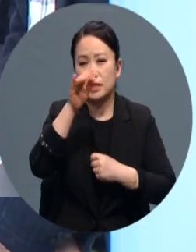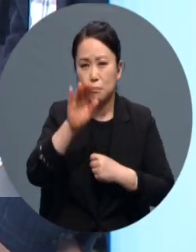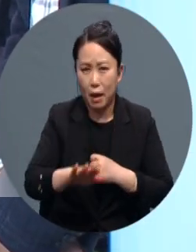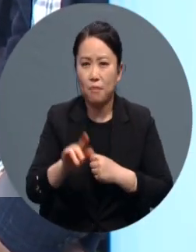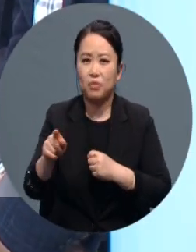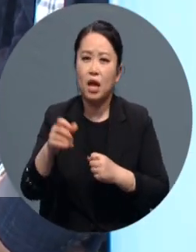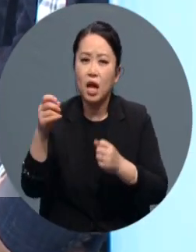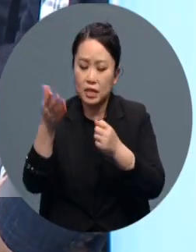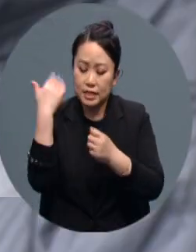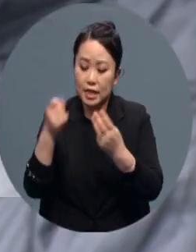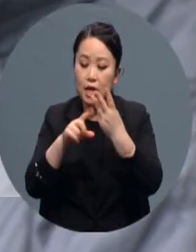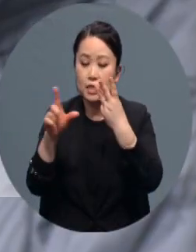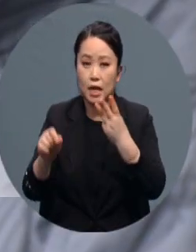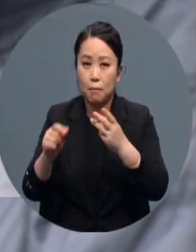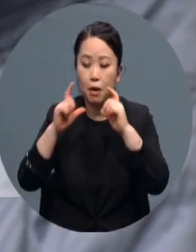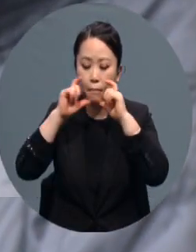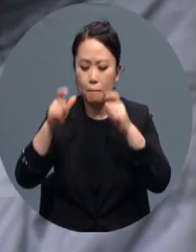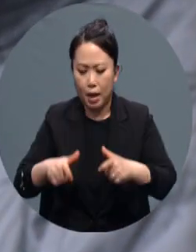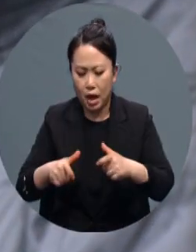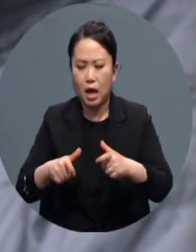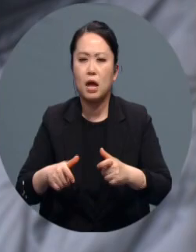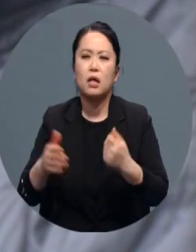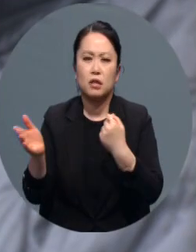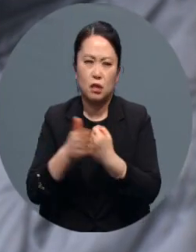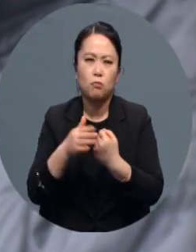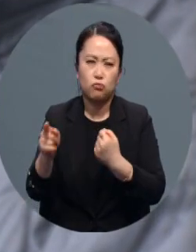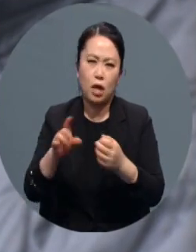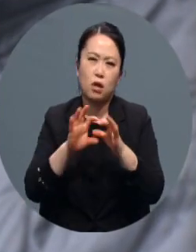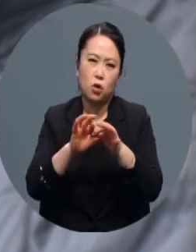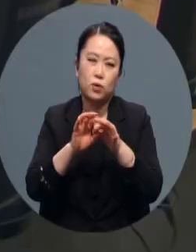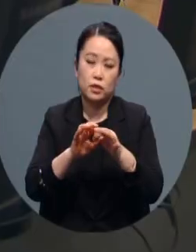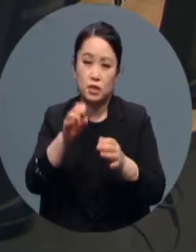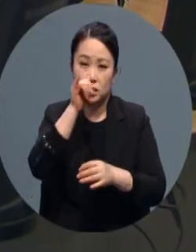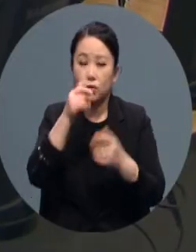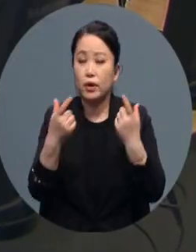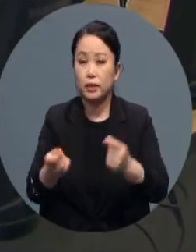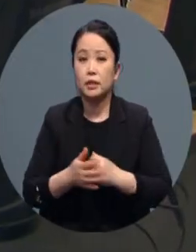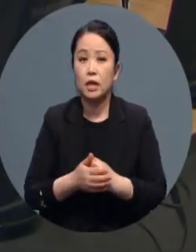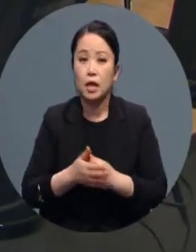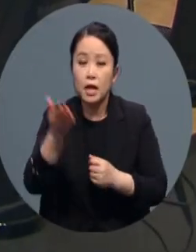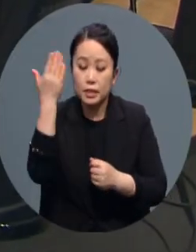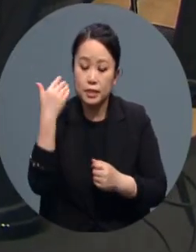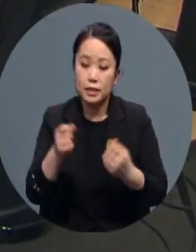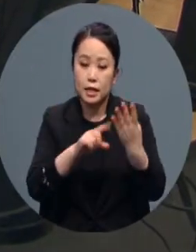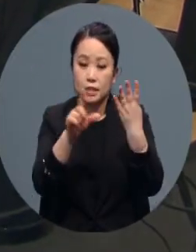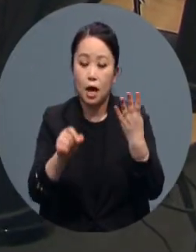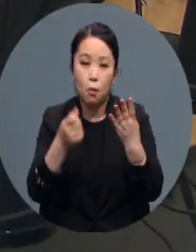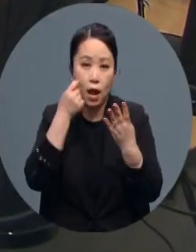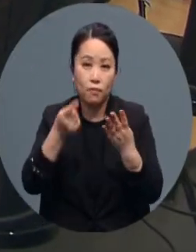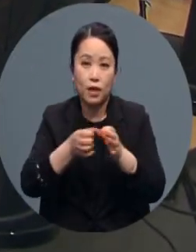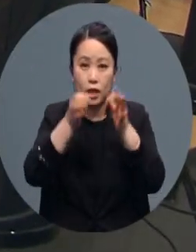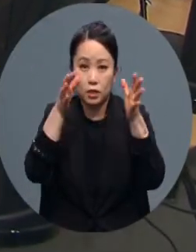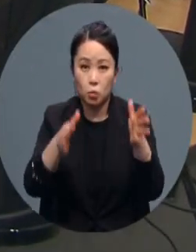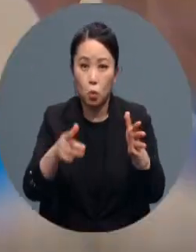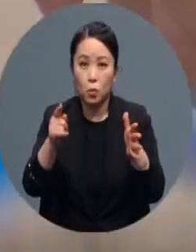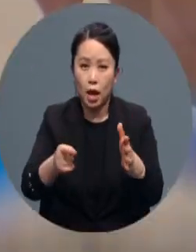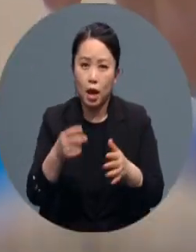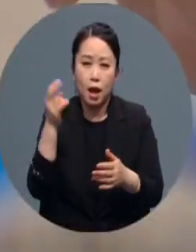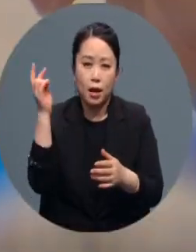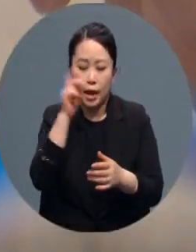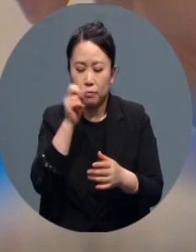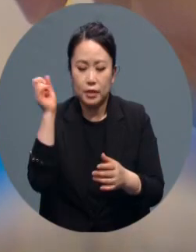착용 의무 해제와 연관이 큰 것으로 보고 있습니다. 실제 지난 한 달간 급성 호흡기 감염증으로 입원한 환자